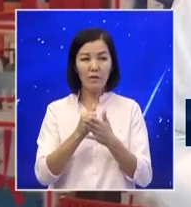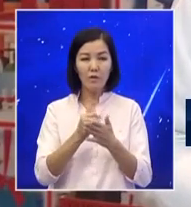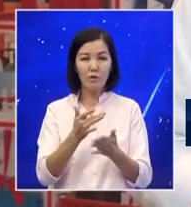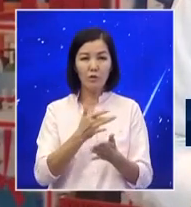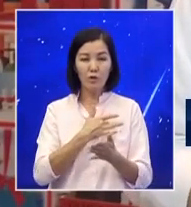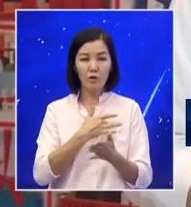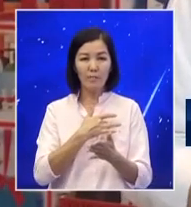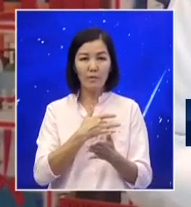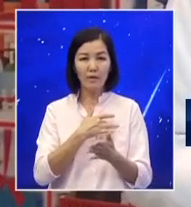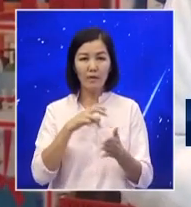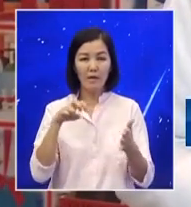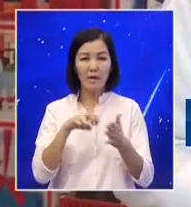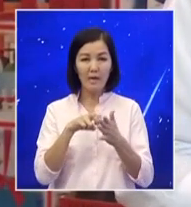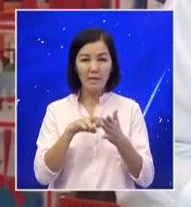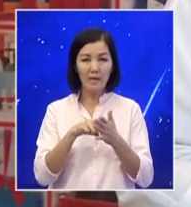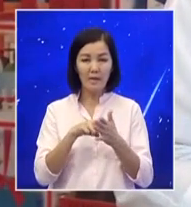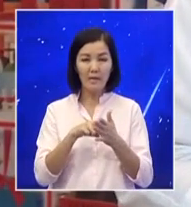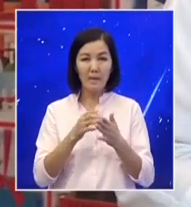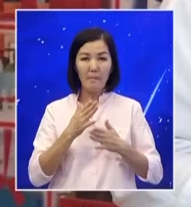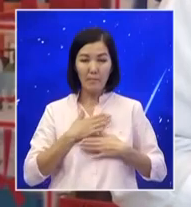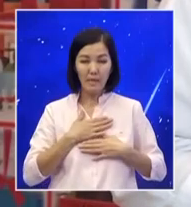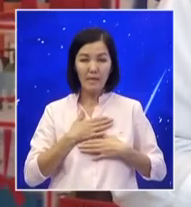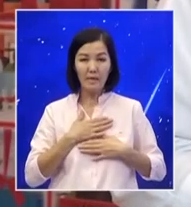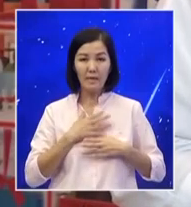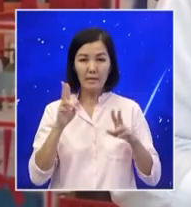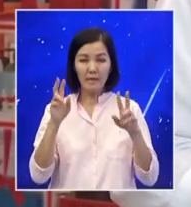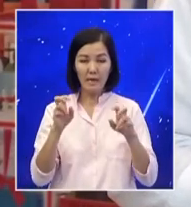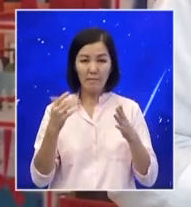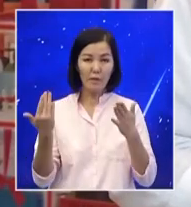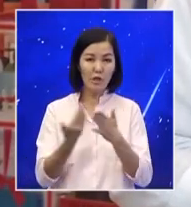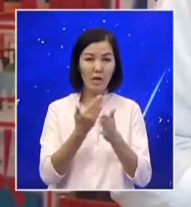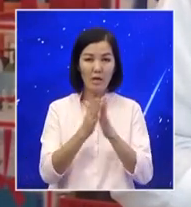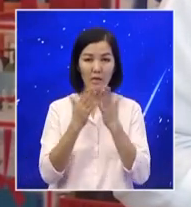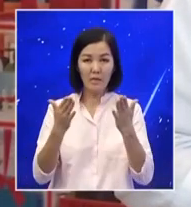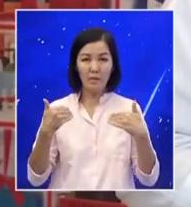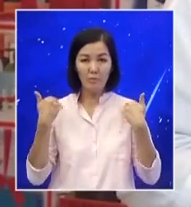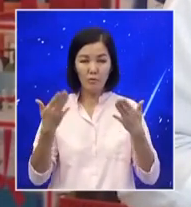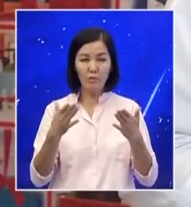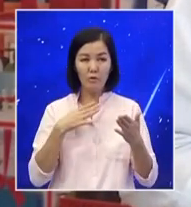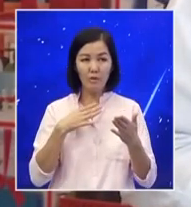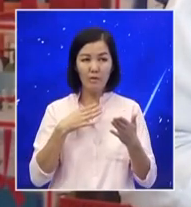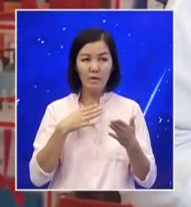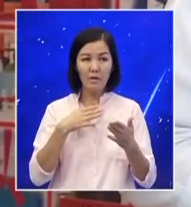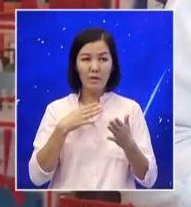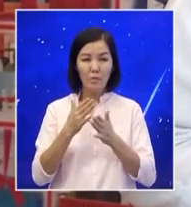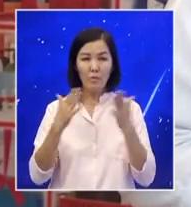Жүрегімнің хаттары, Жүрегімнің хаттары атпен менің де жинағым шығып отыр. Облыс әкімінің қолдауымен шығып отыр. Алғыс